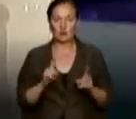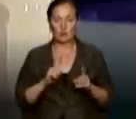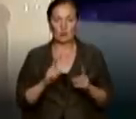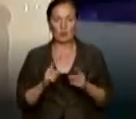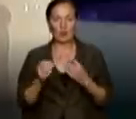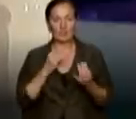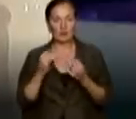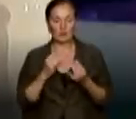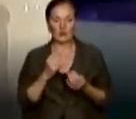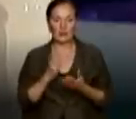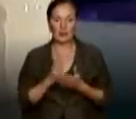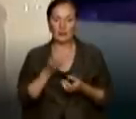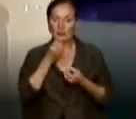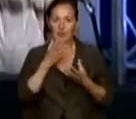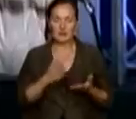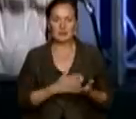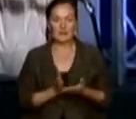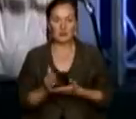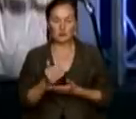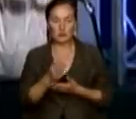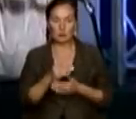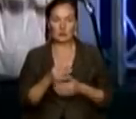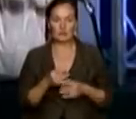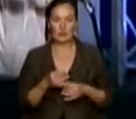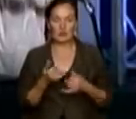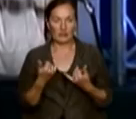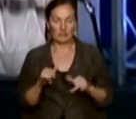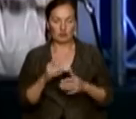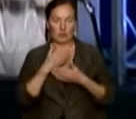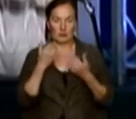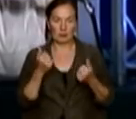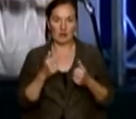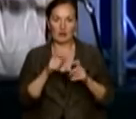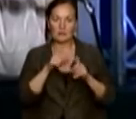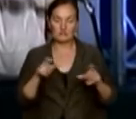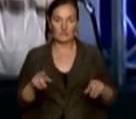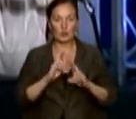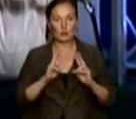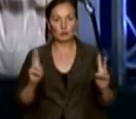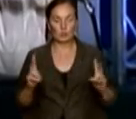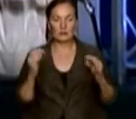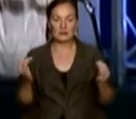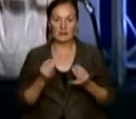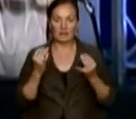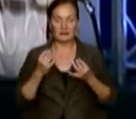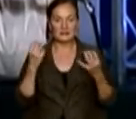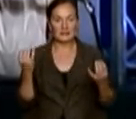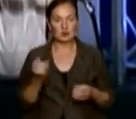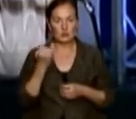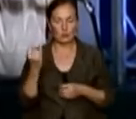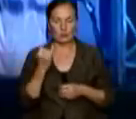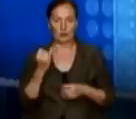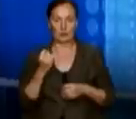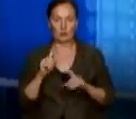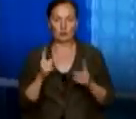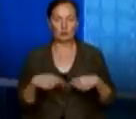теж питання досі немає, за скільки років? Невже немає тих там, хто цікавляться історією рідного краю? Чому такі маршрути не прокладаються,